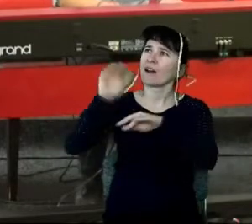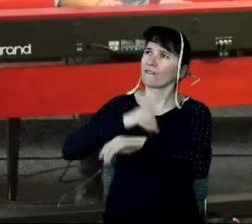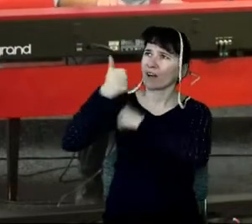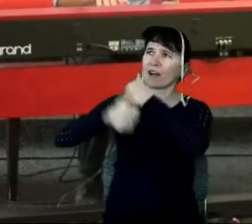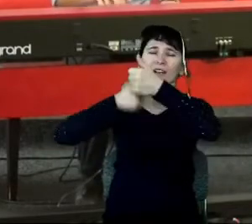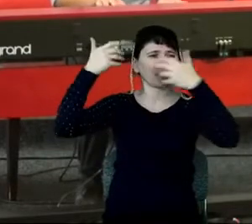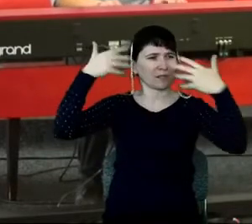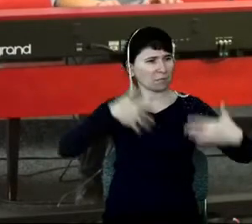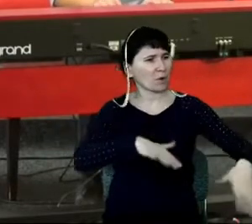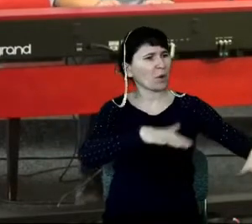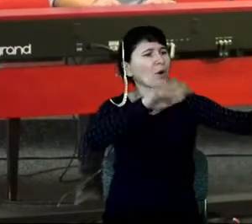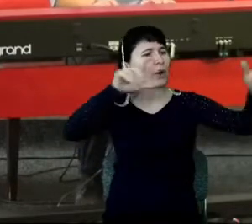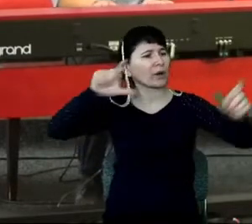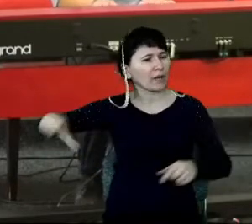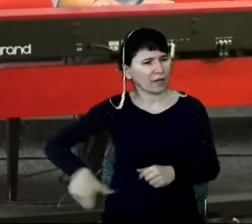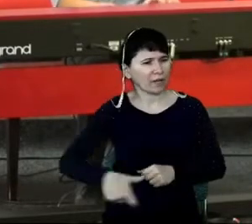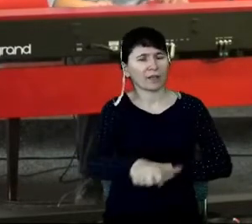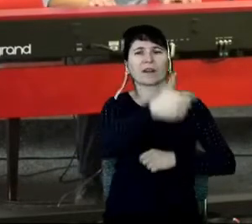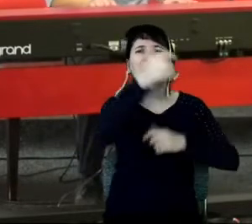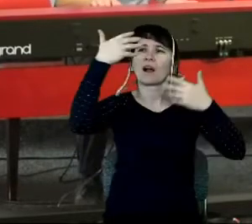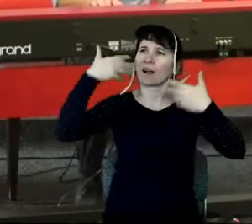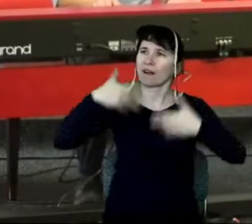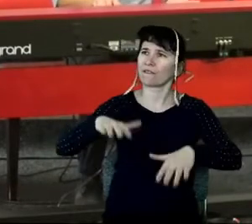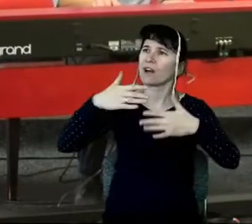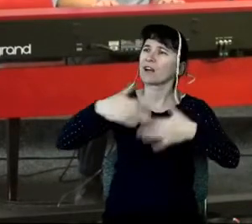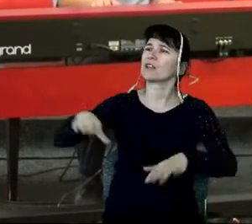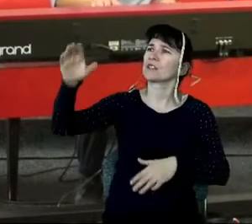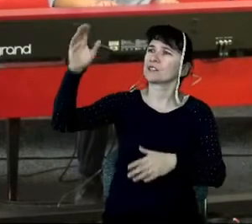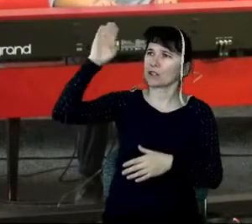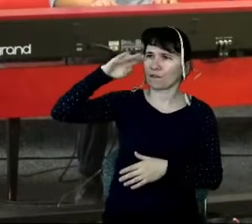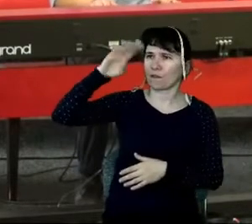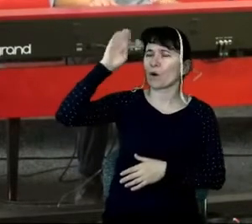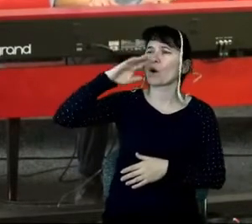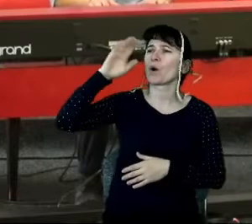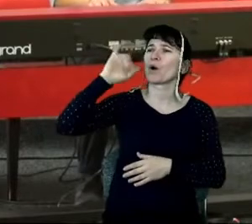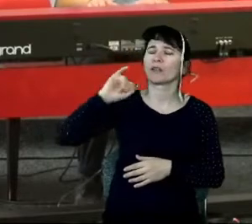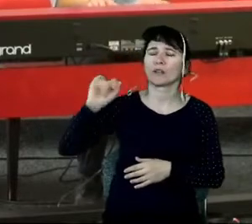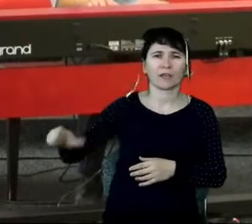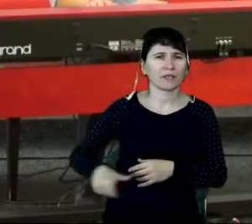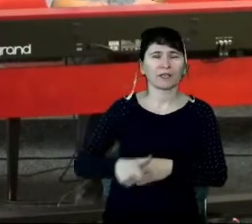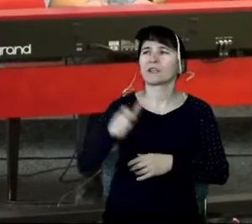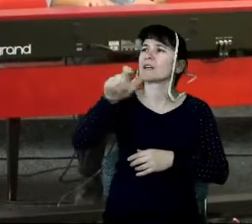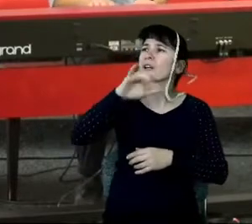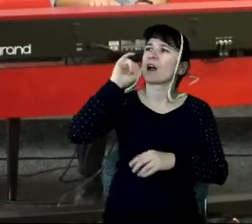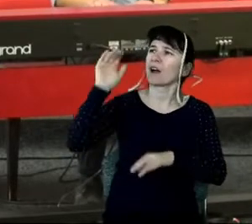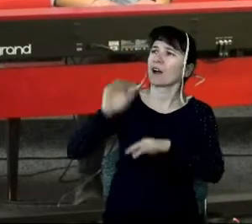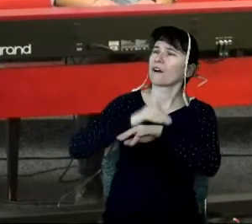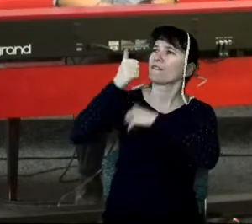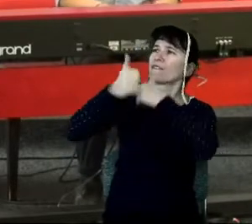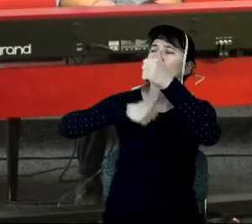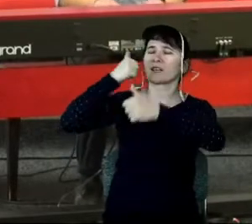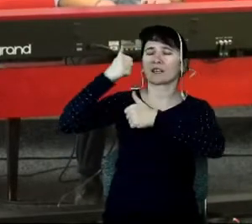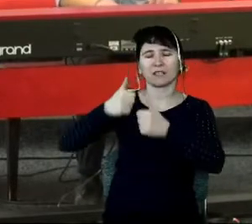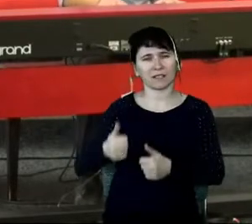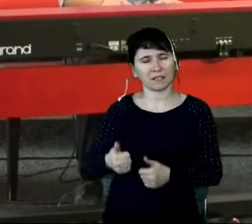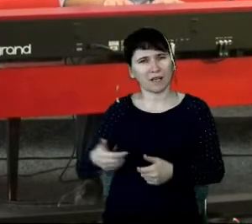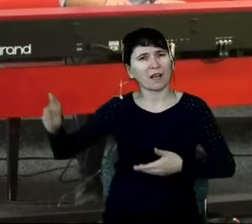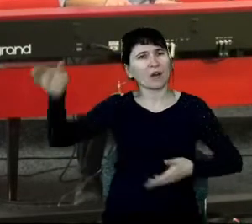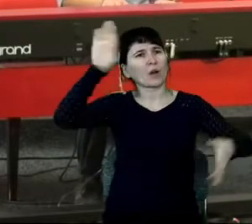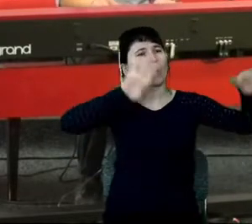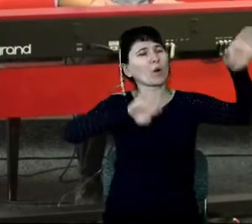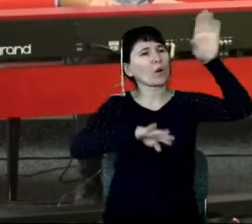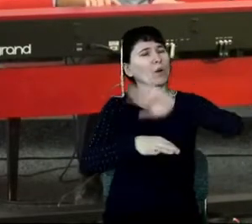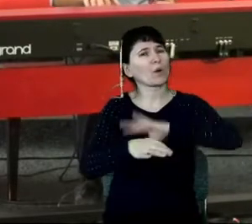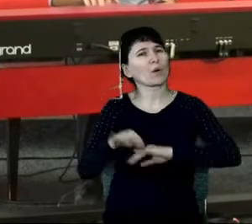река, хвалите горы и поля, хвалите ветер и туман,